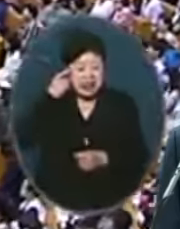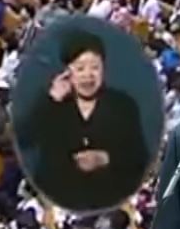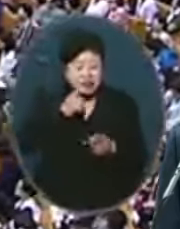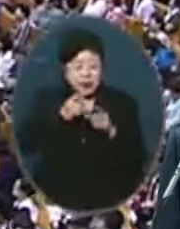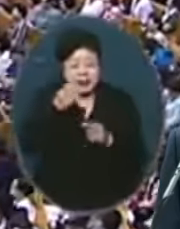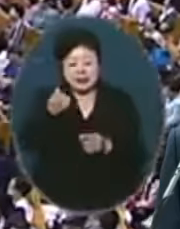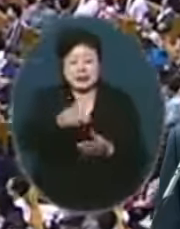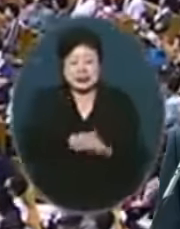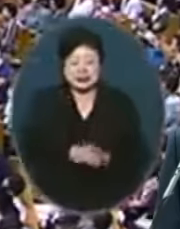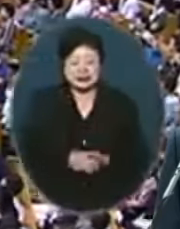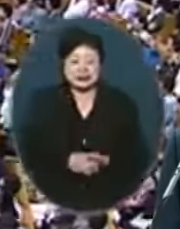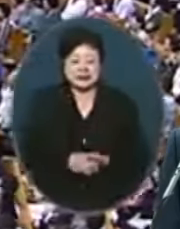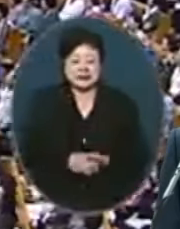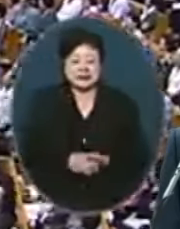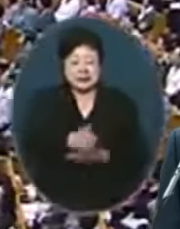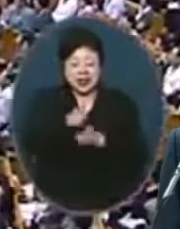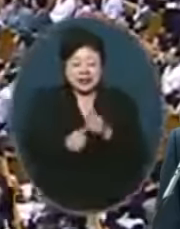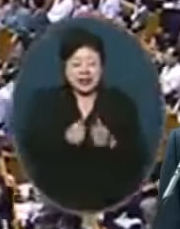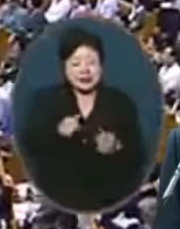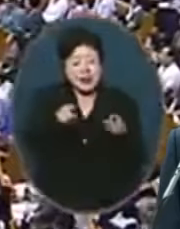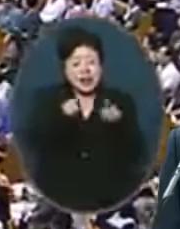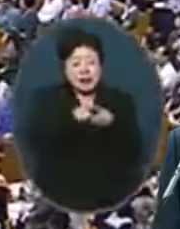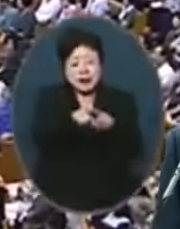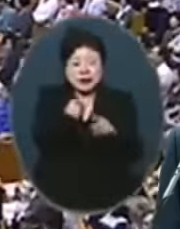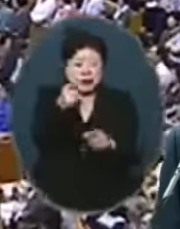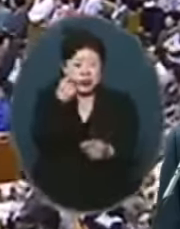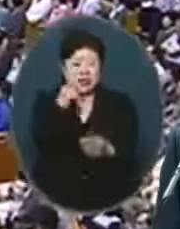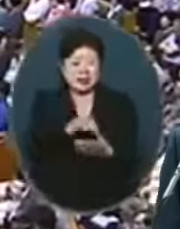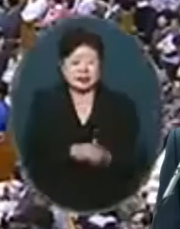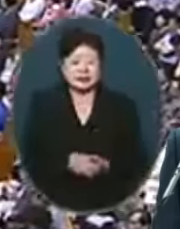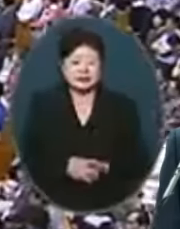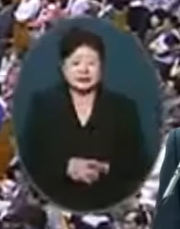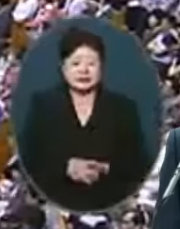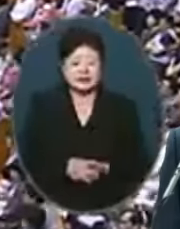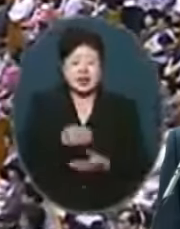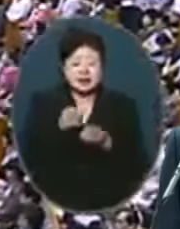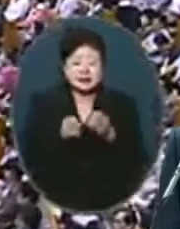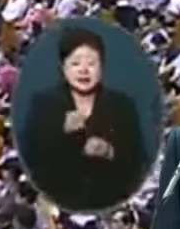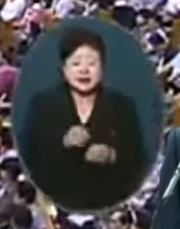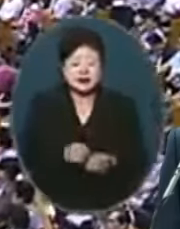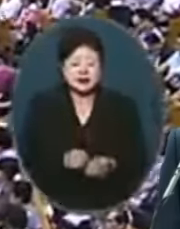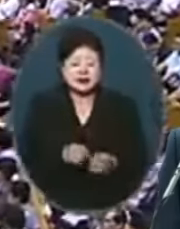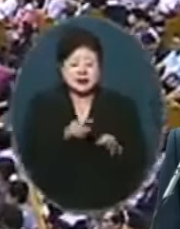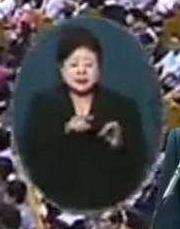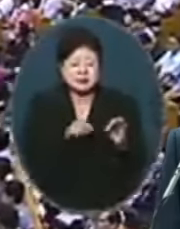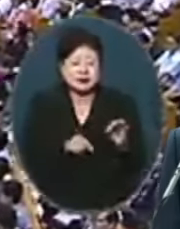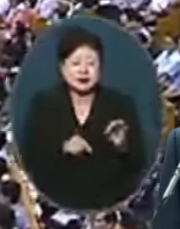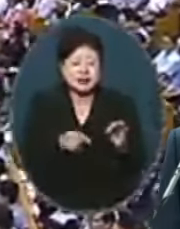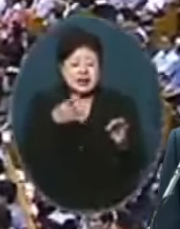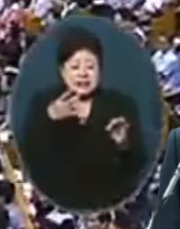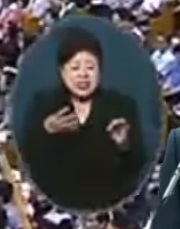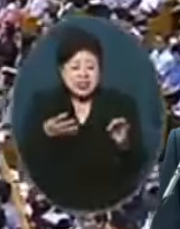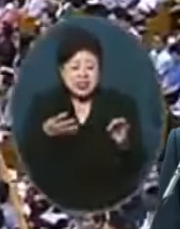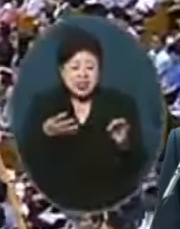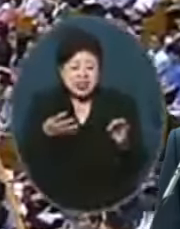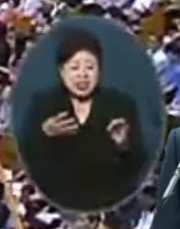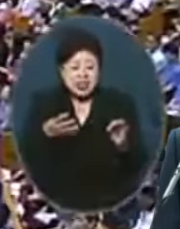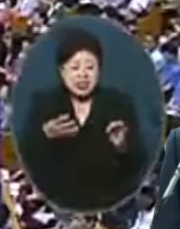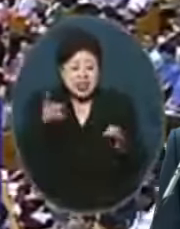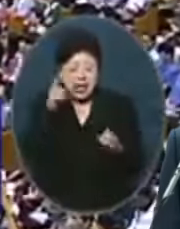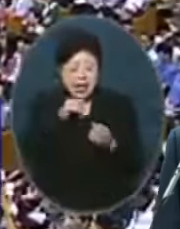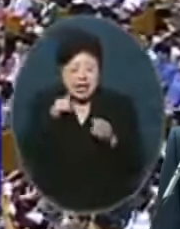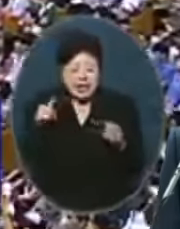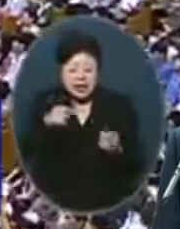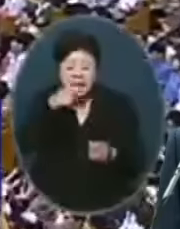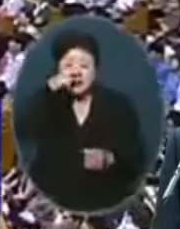말을 하면 하나님과 같이 할 수 없습니다. 시편 10편 4절에 보면